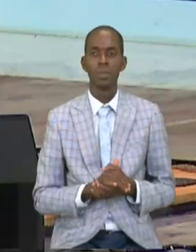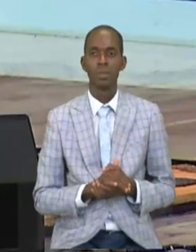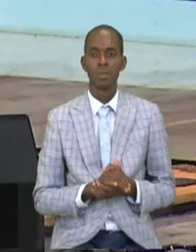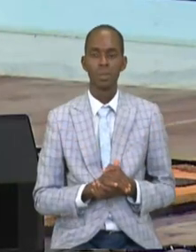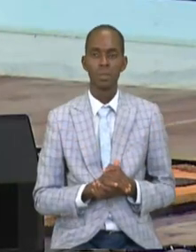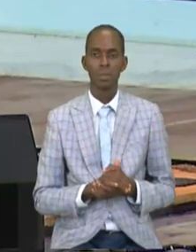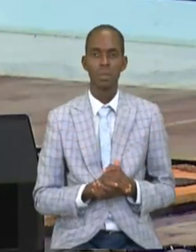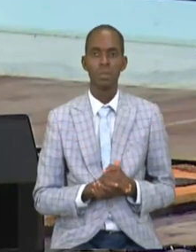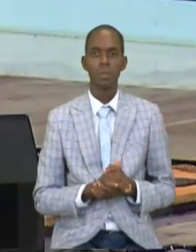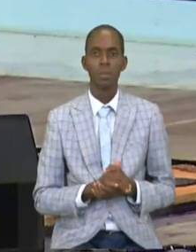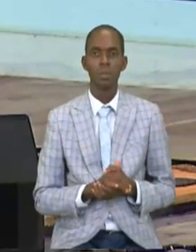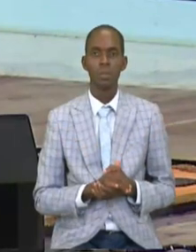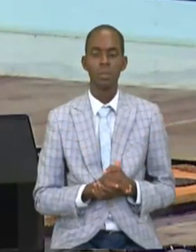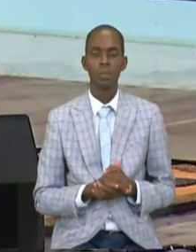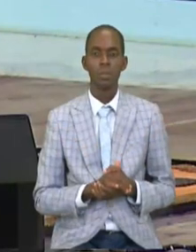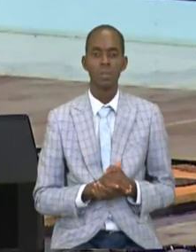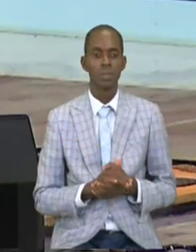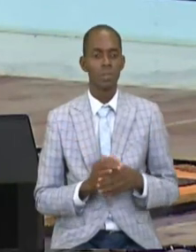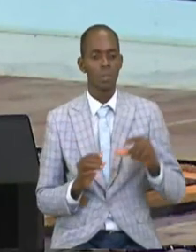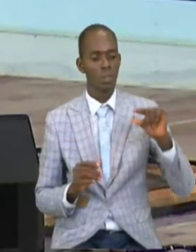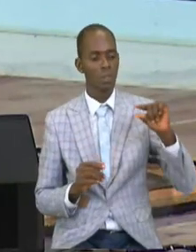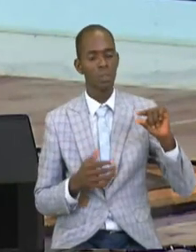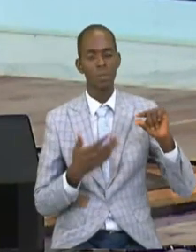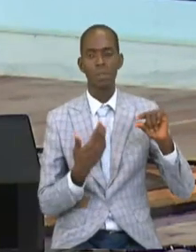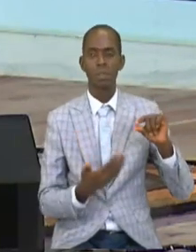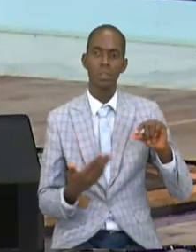de mort prématurée.